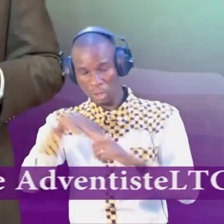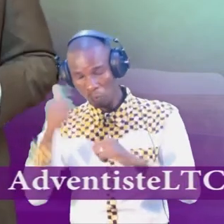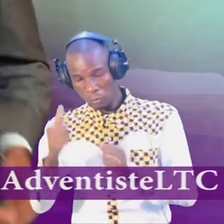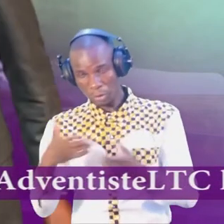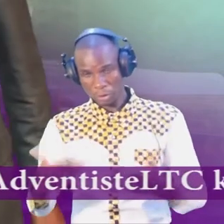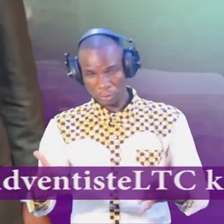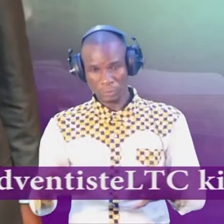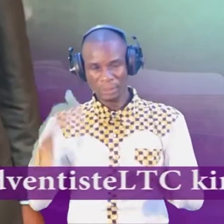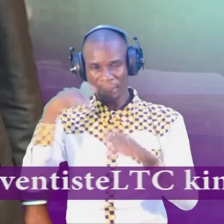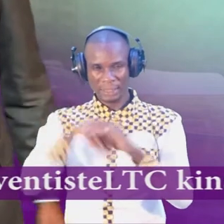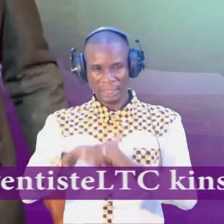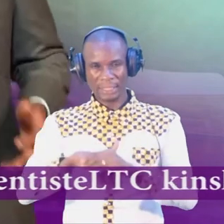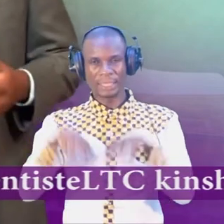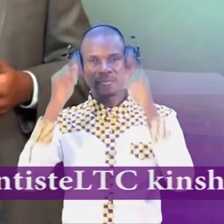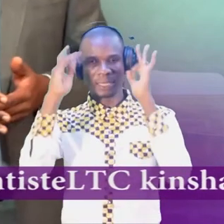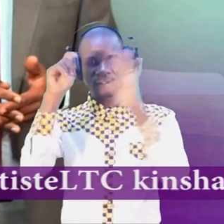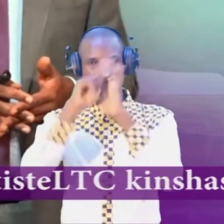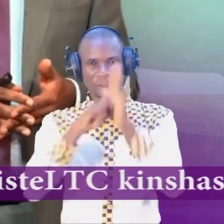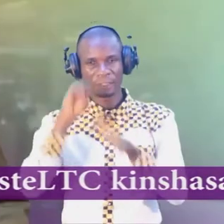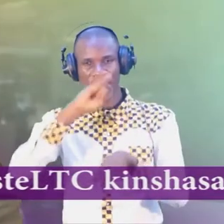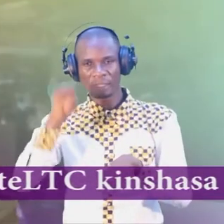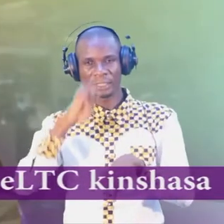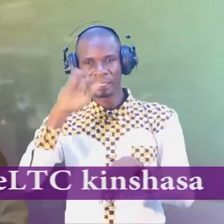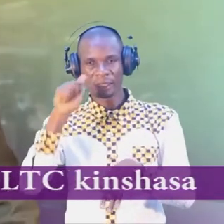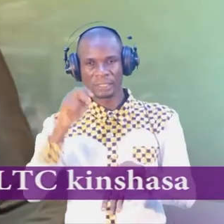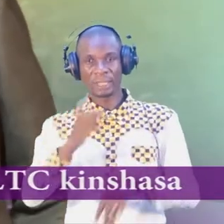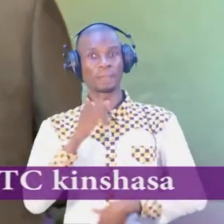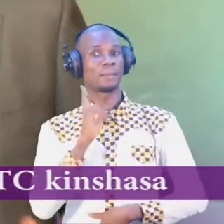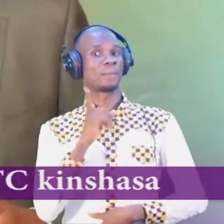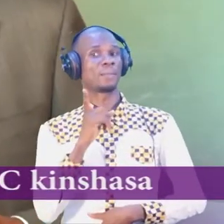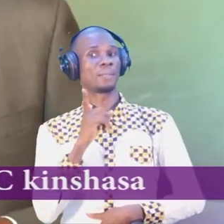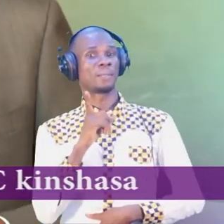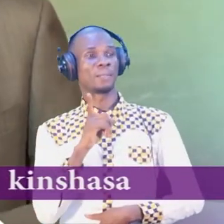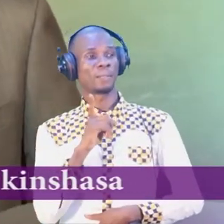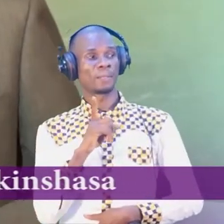Hapo tunaona kwamba amri ya pili inakataza kuabudu sanamu.